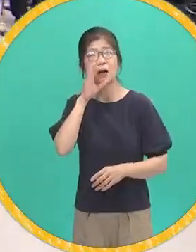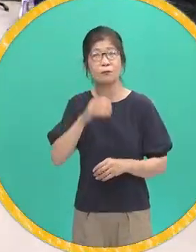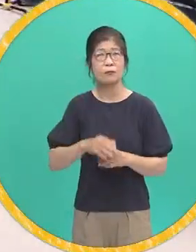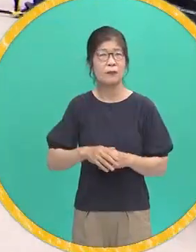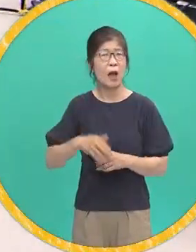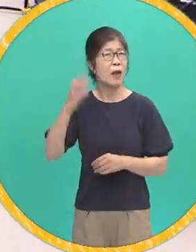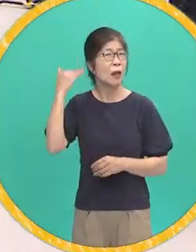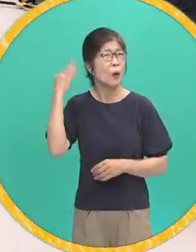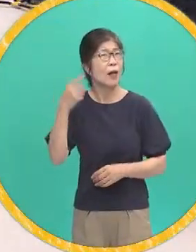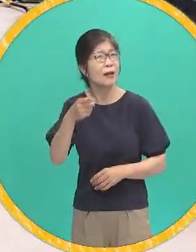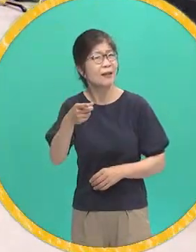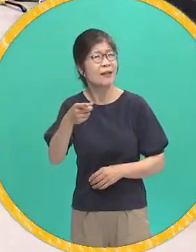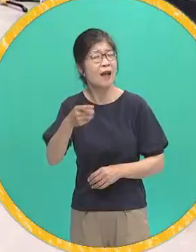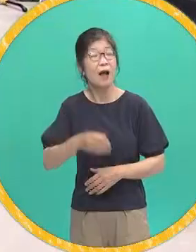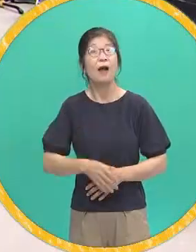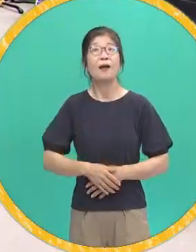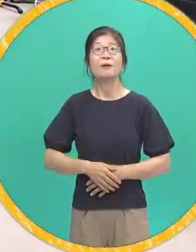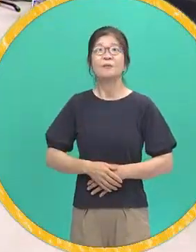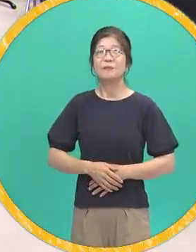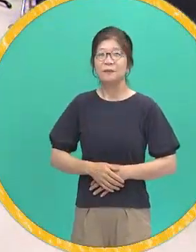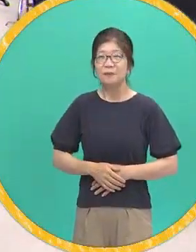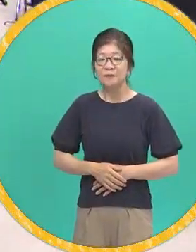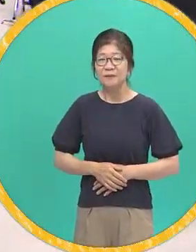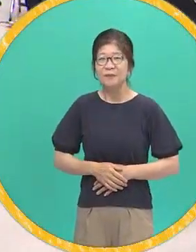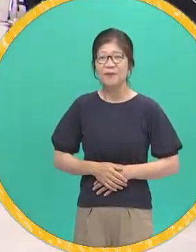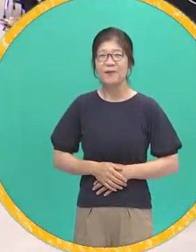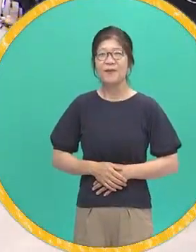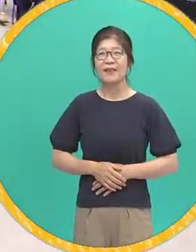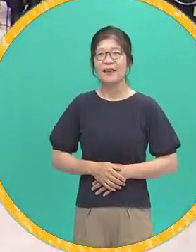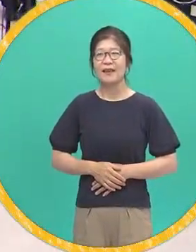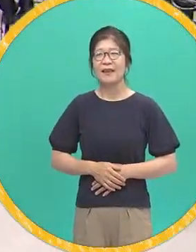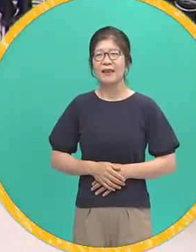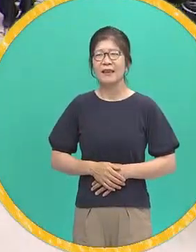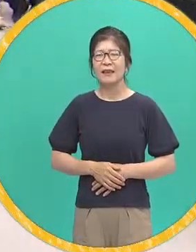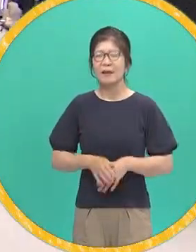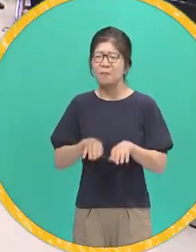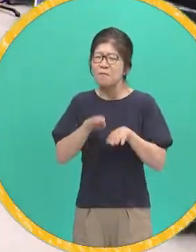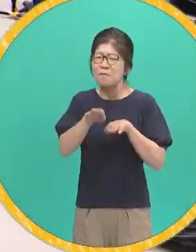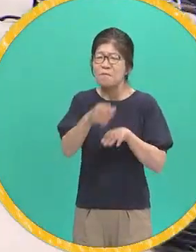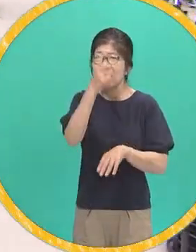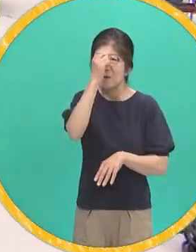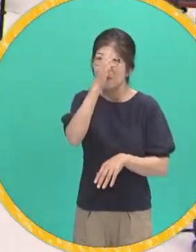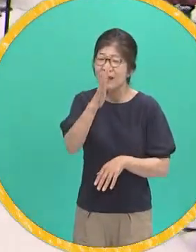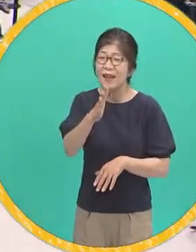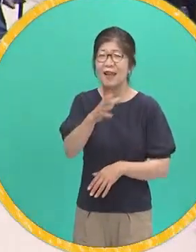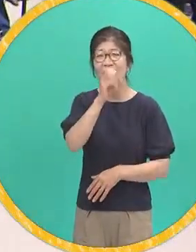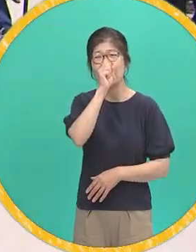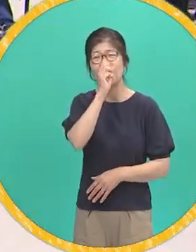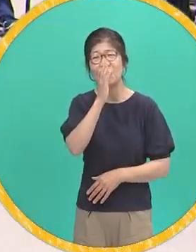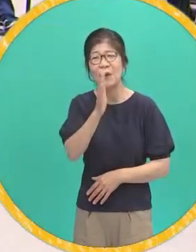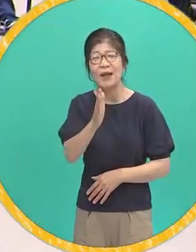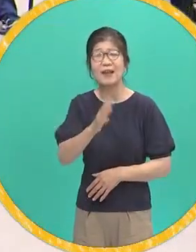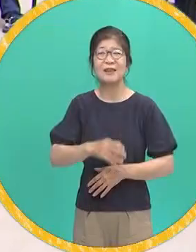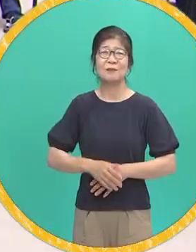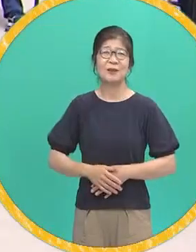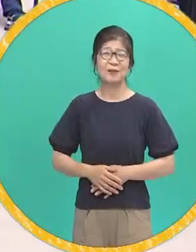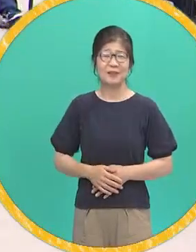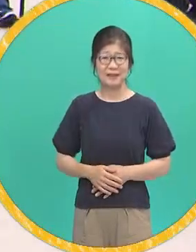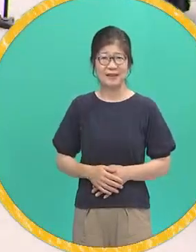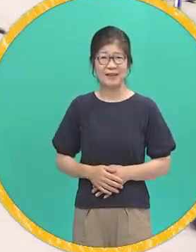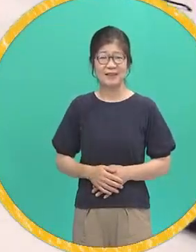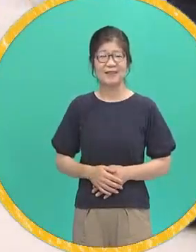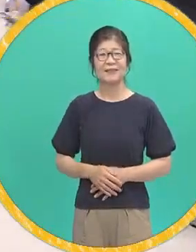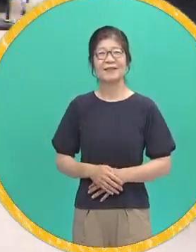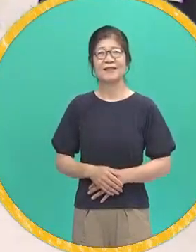すごいあ聞こえてないかなすいません演奏中にカラフルTVですよろしくお願いします